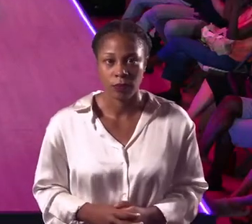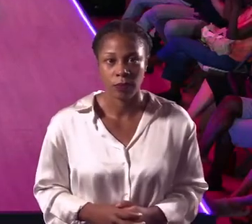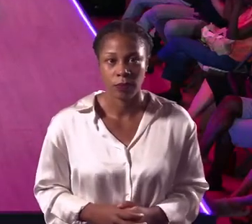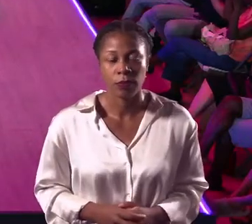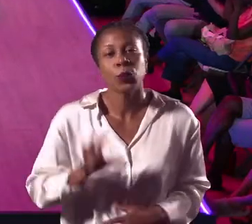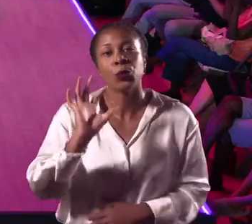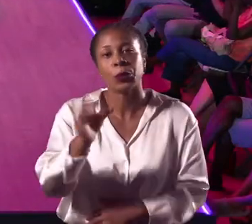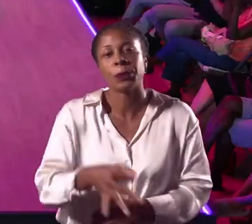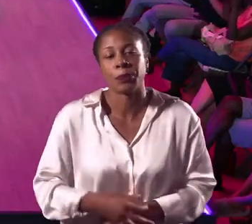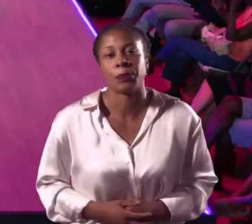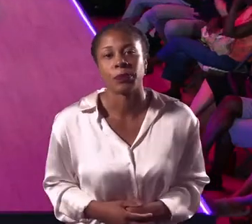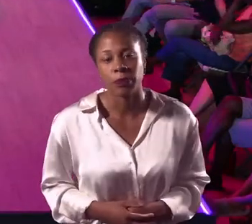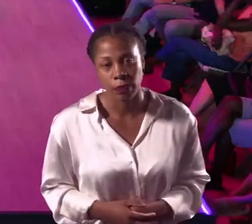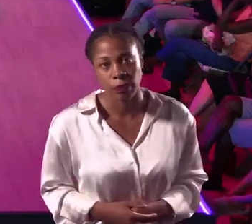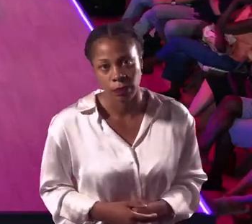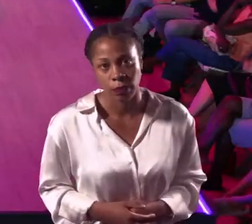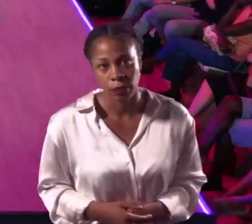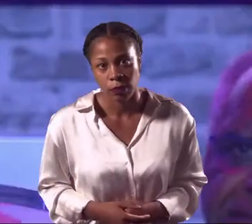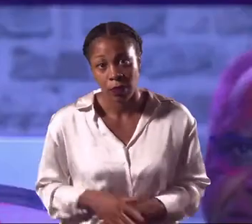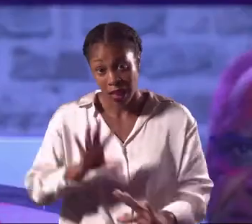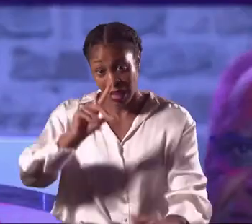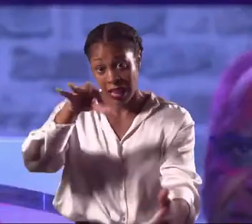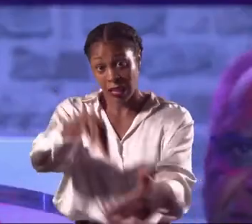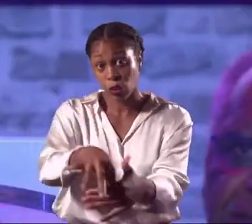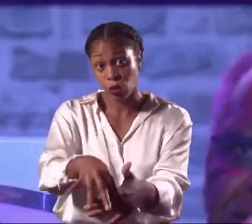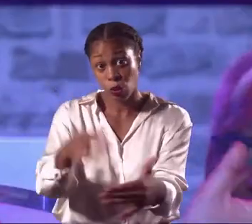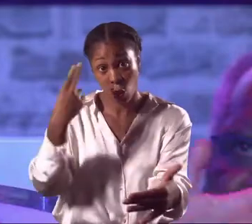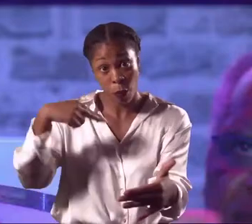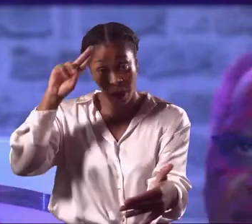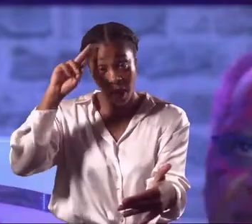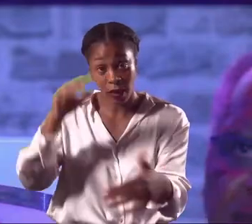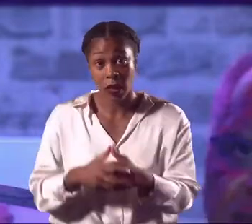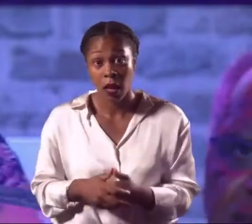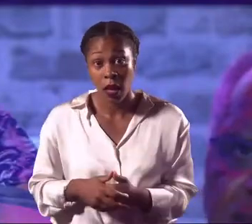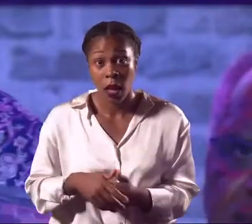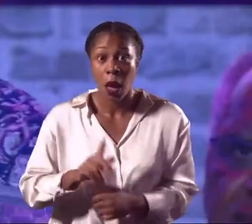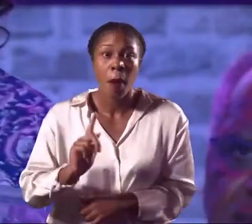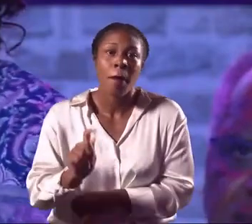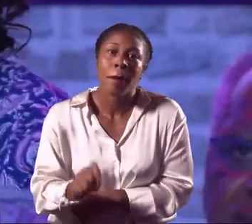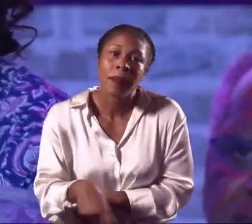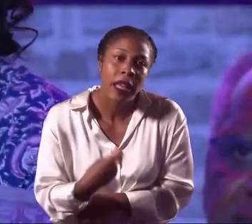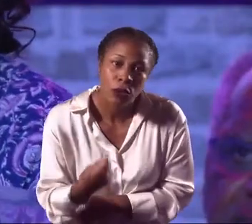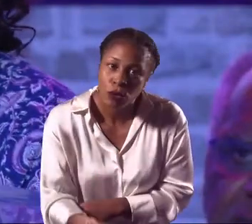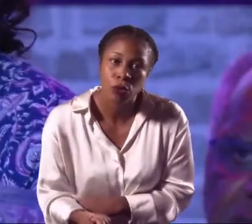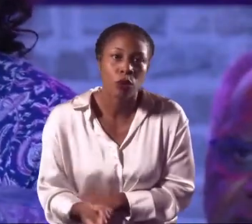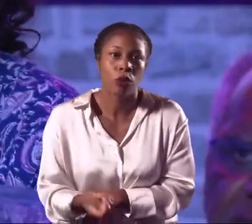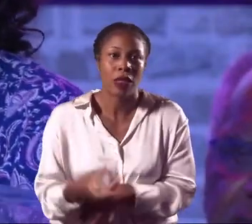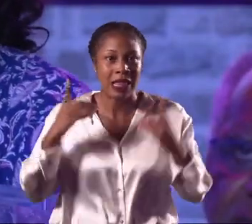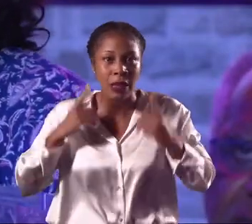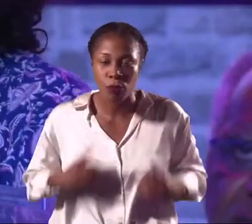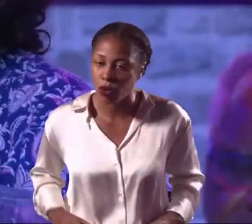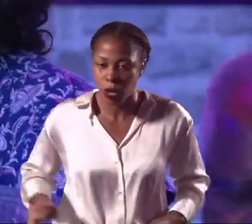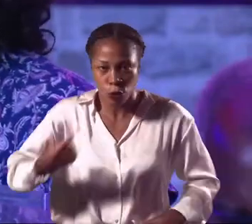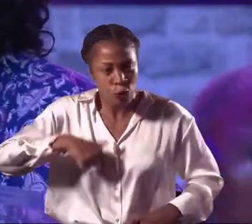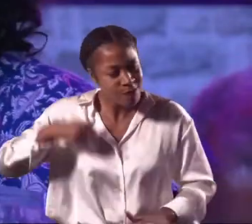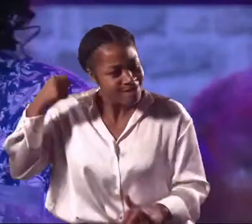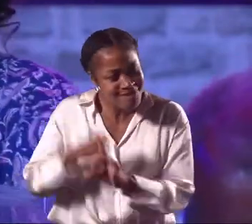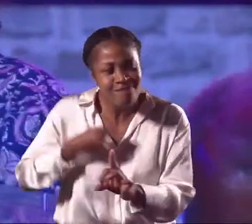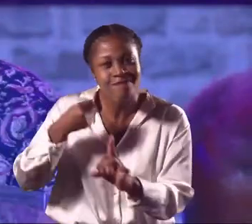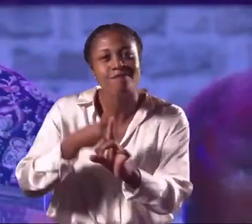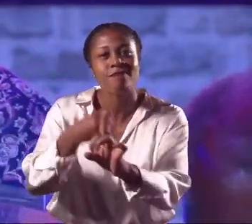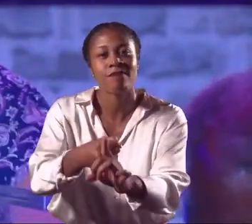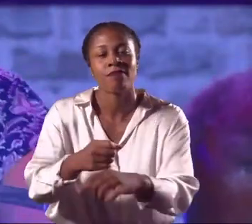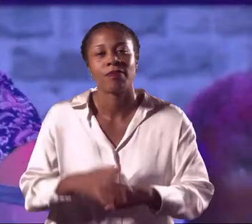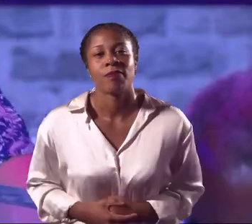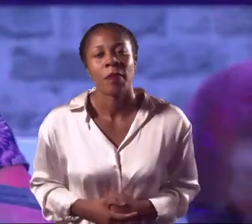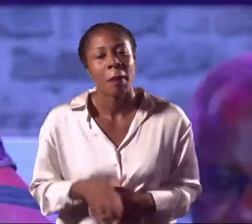Parce que oui, cette élection européenne, bien entendu qu'on va envoyer des députés de combat, mais c'est